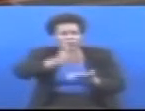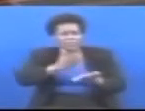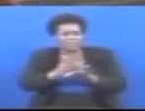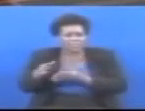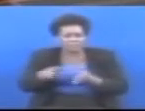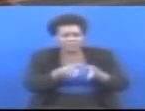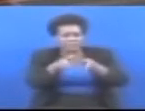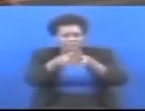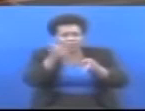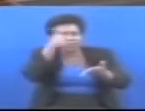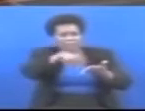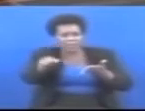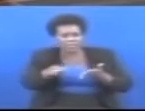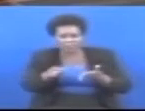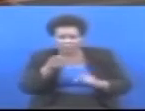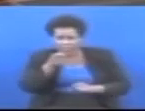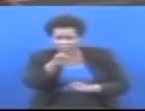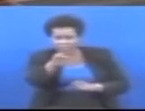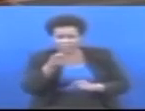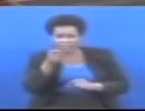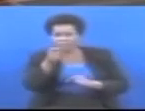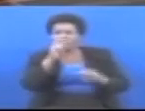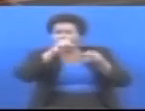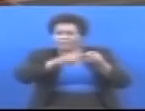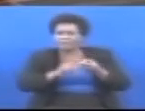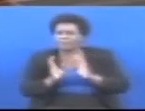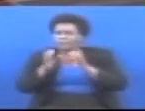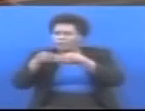miamala kwa njia ya ATM inakuwa rafiki kwa makundi yote wakiwemo